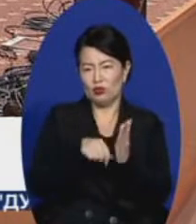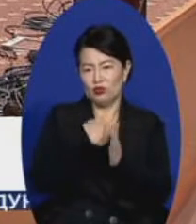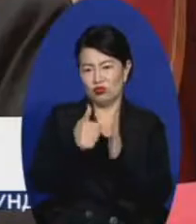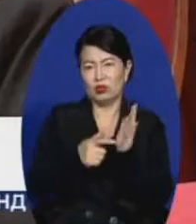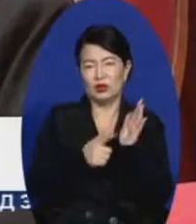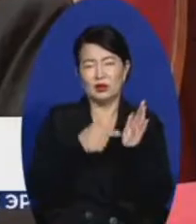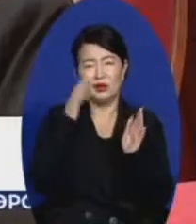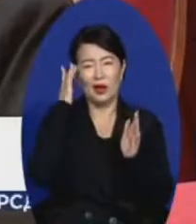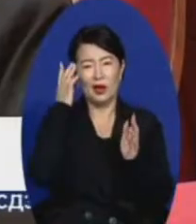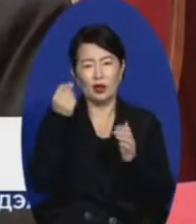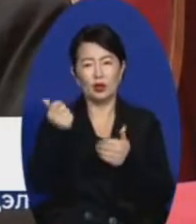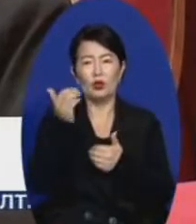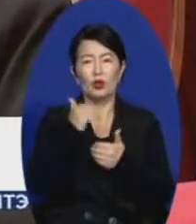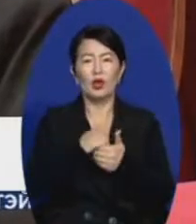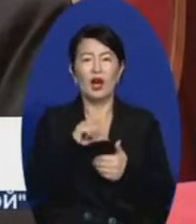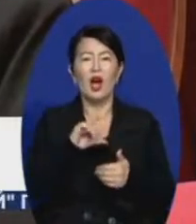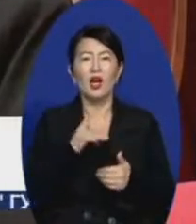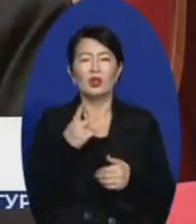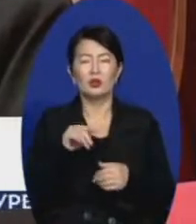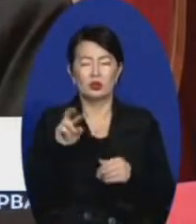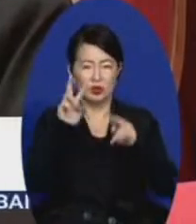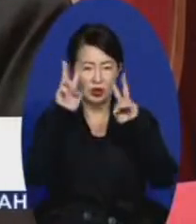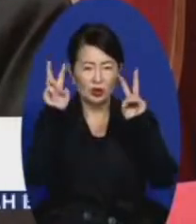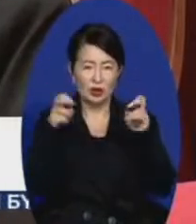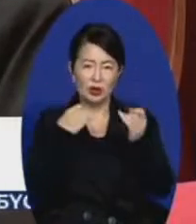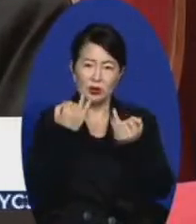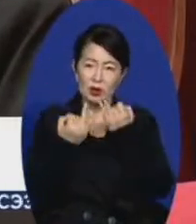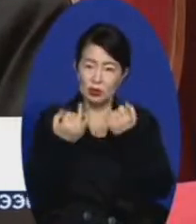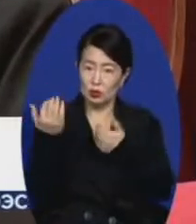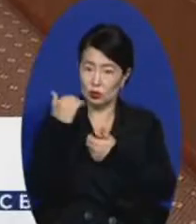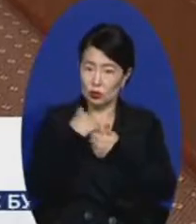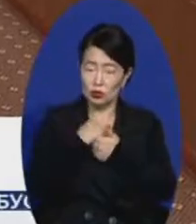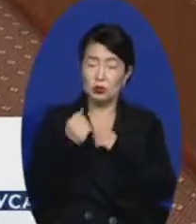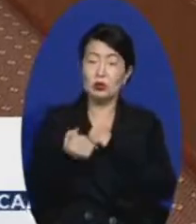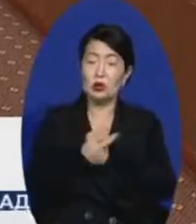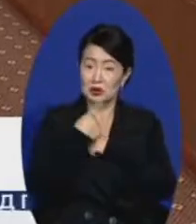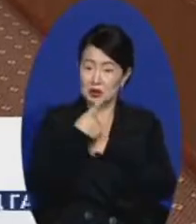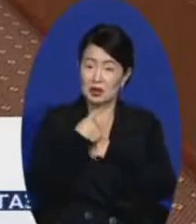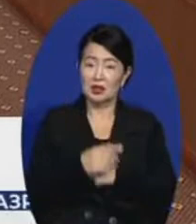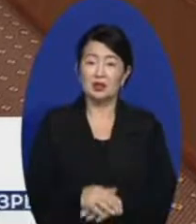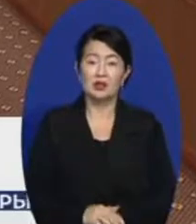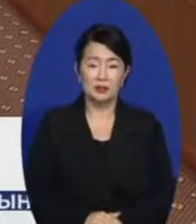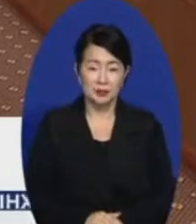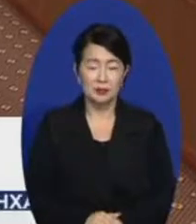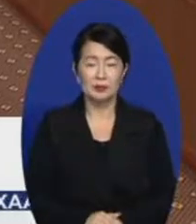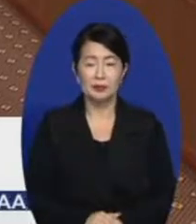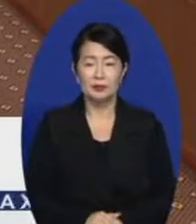гадаадын хөрөнгө оруулалтын эрхцүү орчин сэдвүүд хилэлцүүлэхт оролцогчд онцлж байлаа.